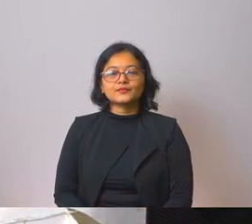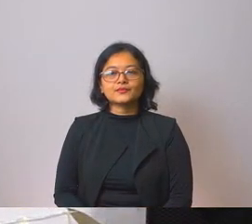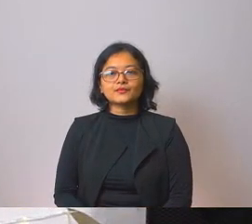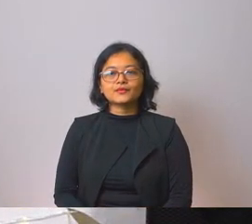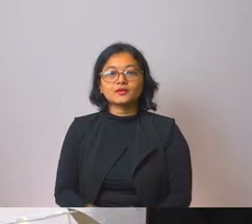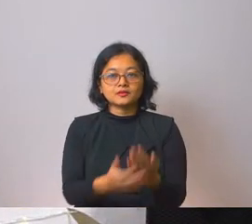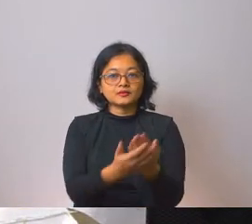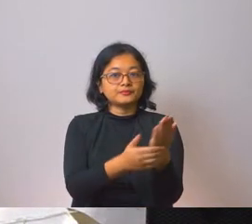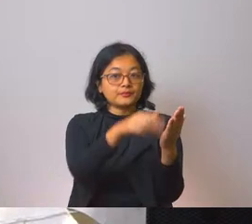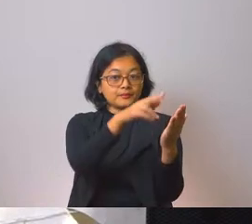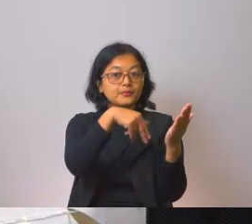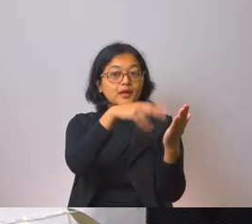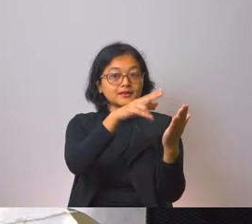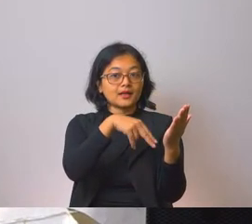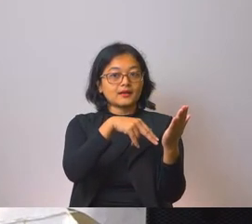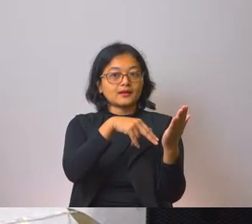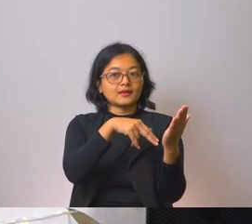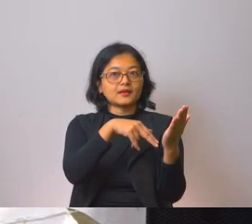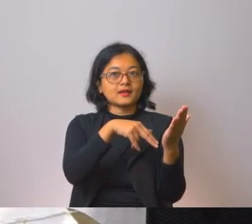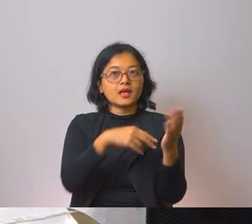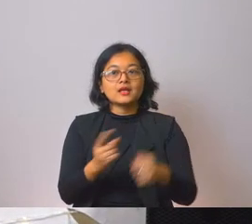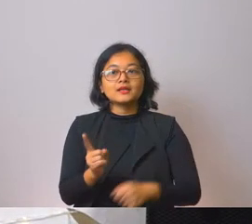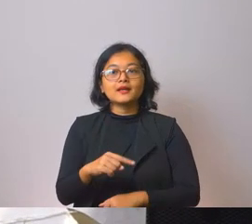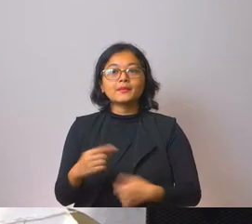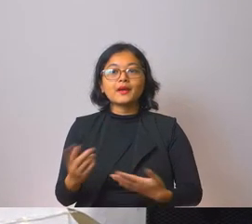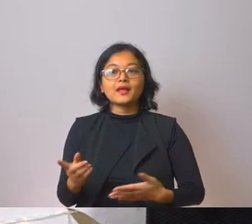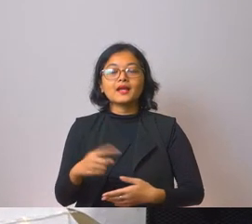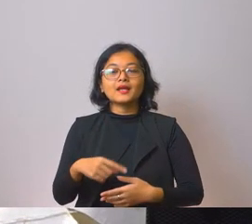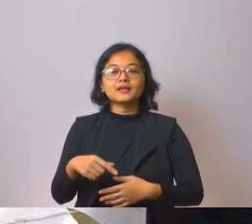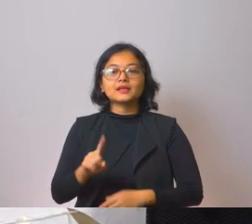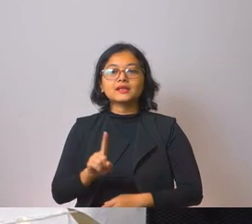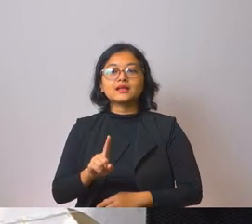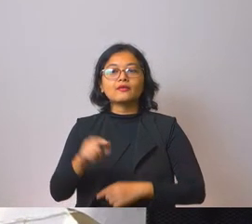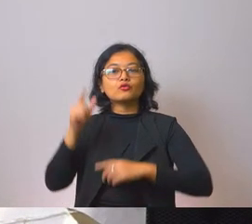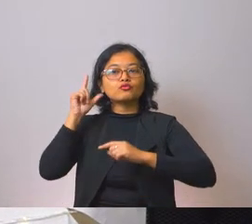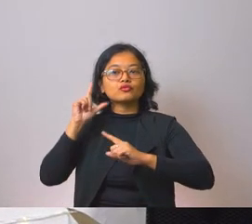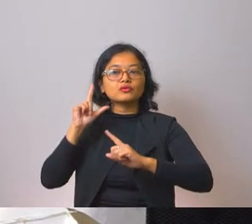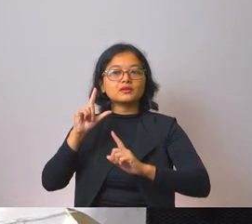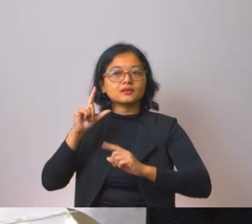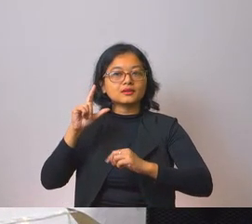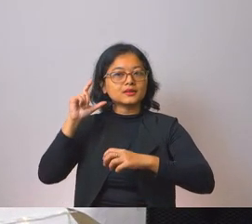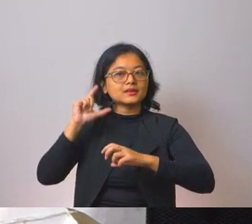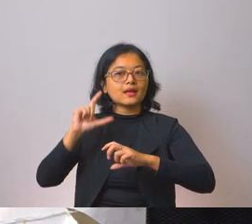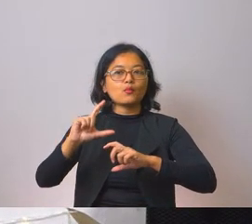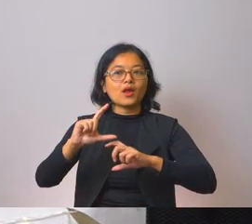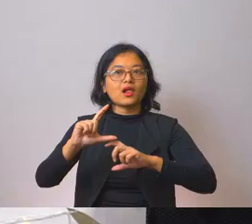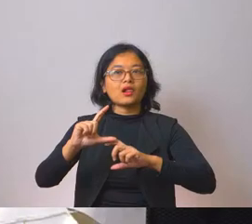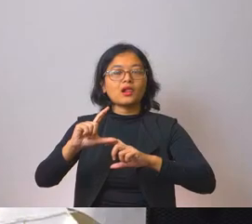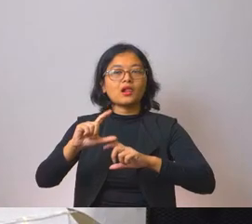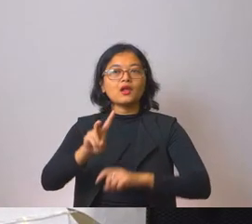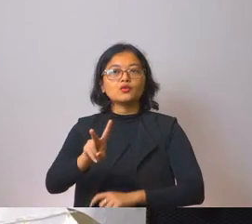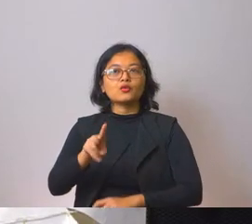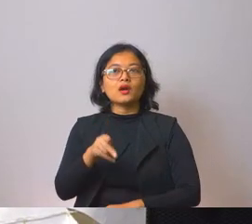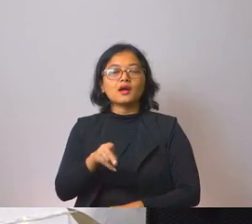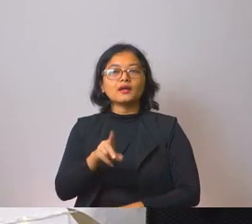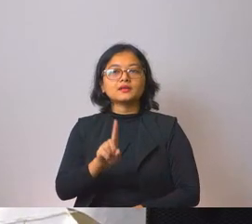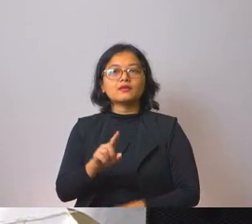Bacaan pertama diambil dari 1 Samuel 2 ayat 18-20 dan dilanjutkan ayat